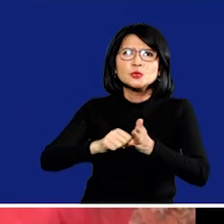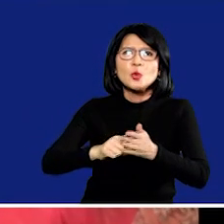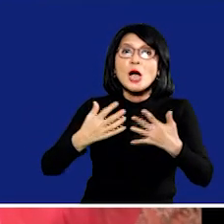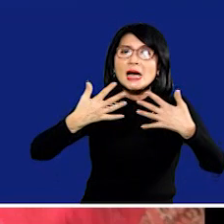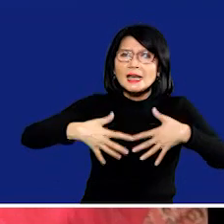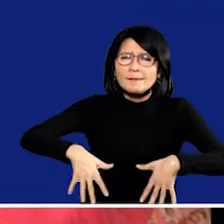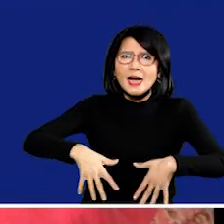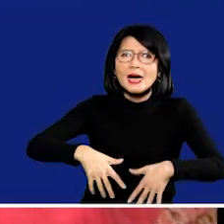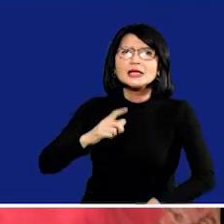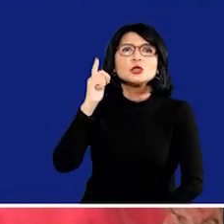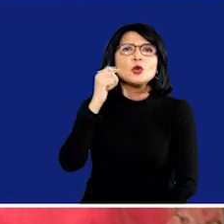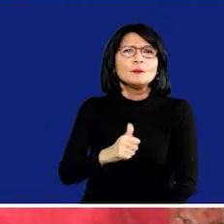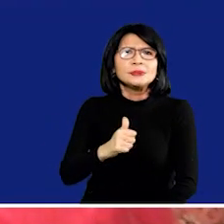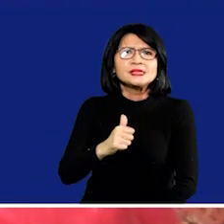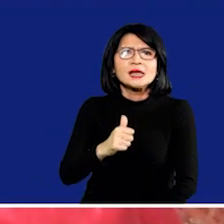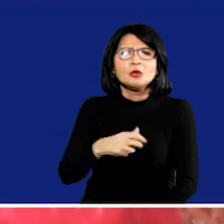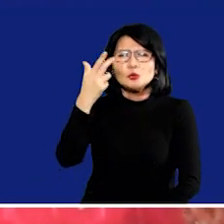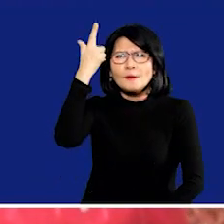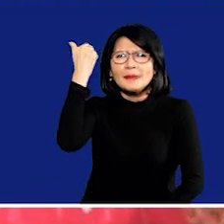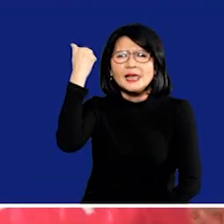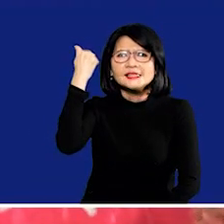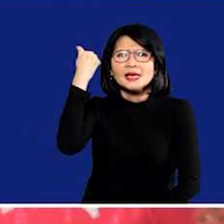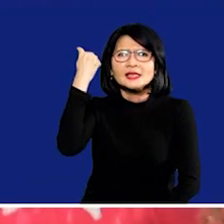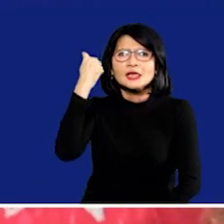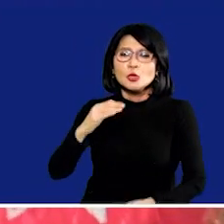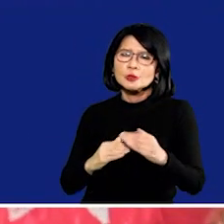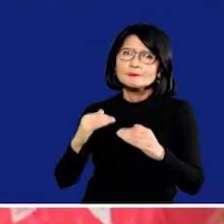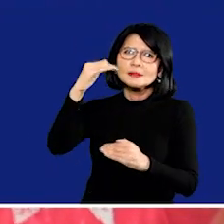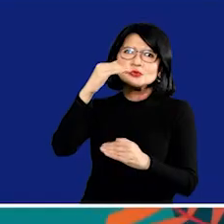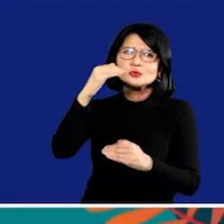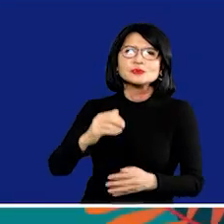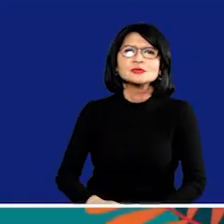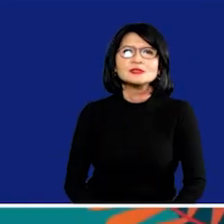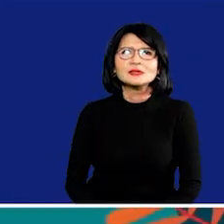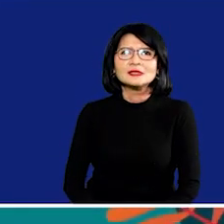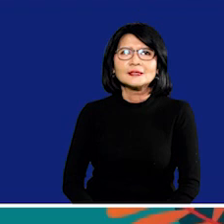Tapi kelemahan yang satu itu bisa jadi bahan pembelajaran untuk dia step up.